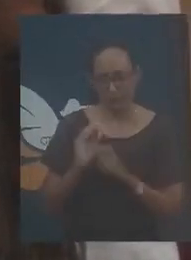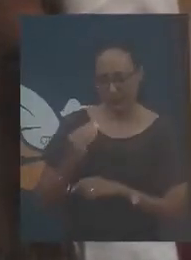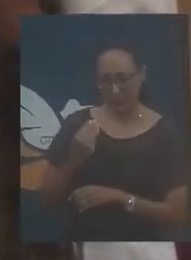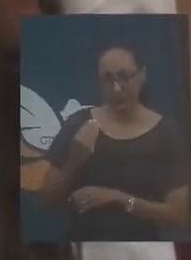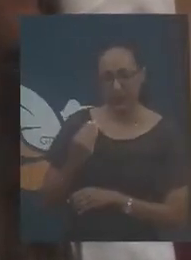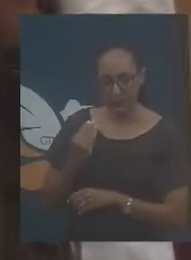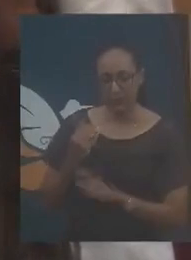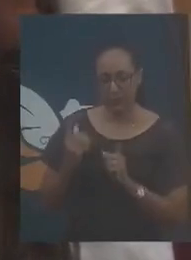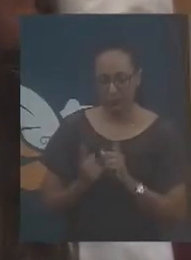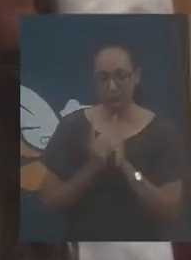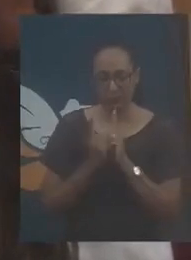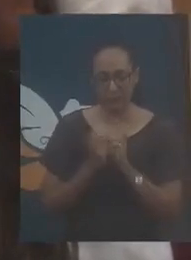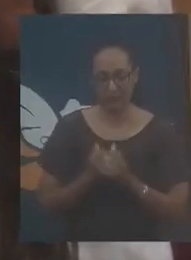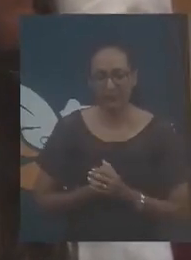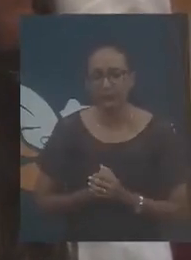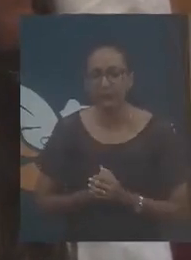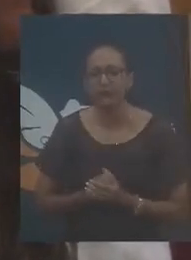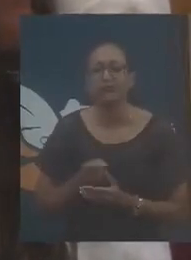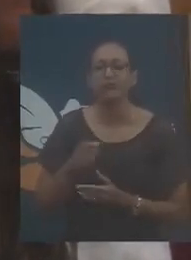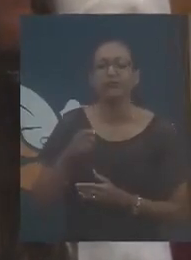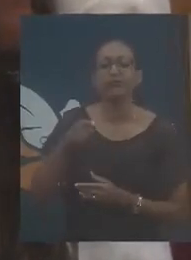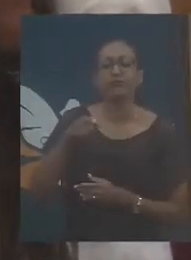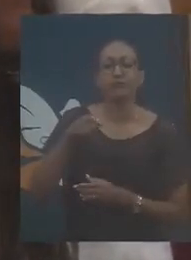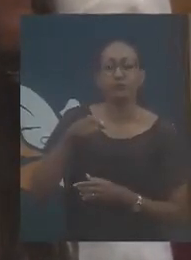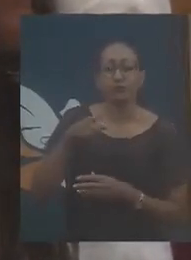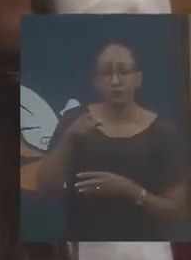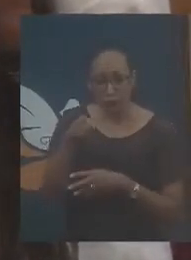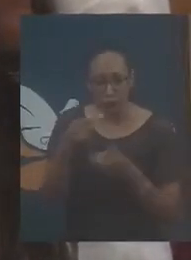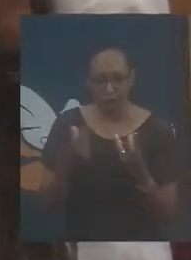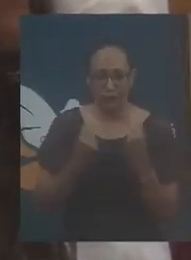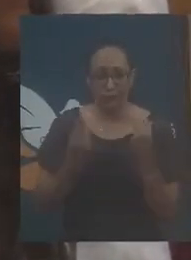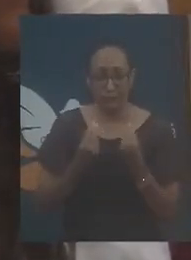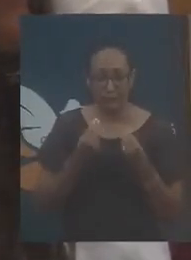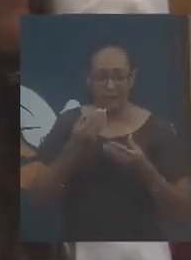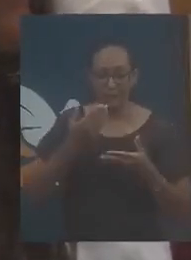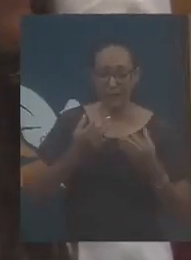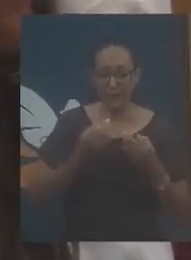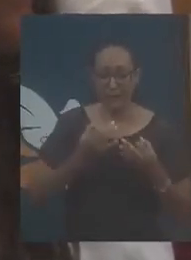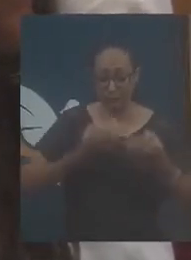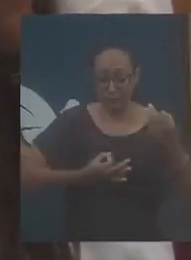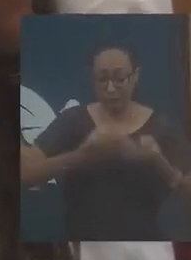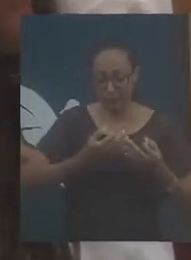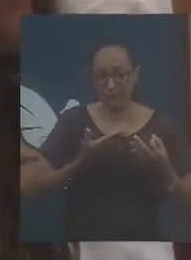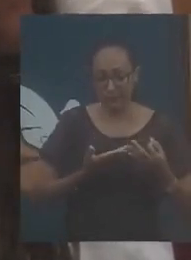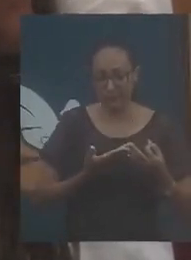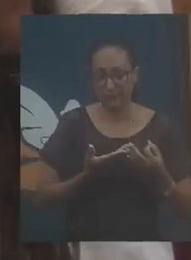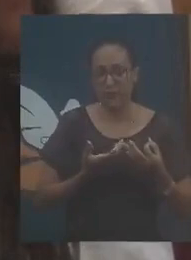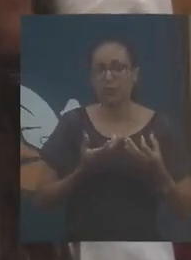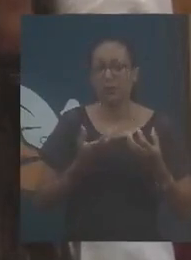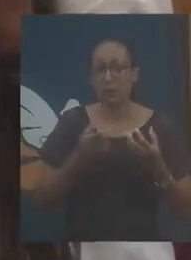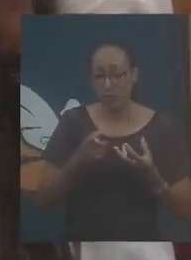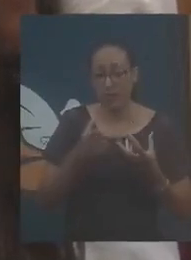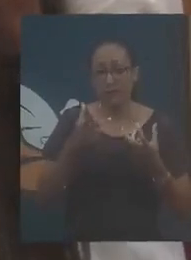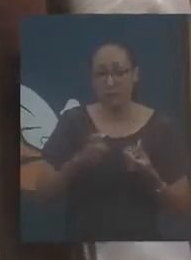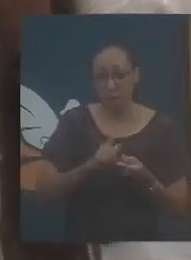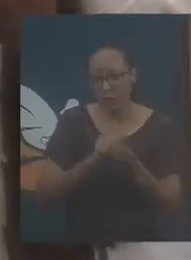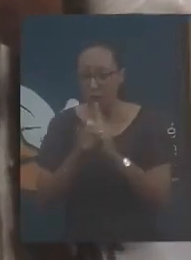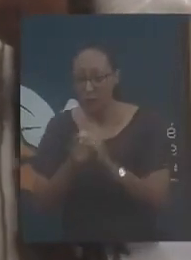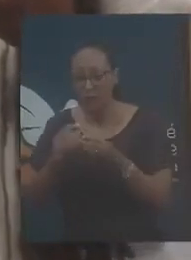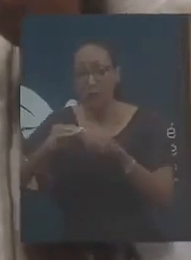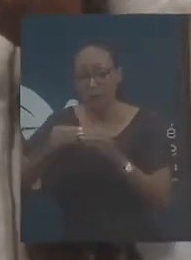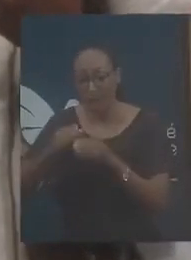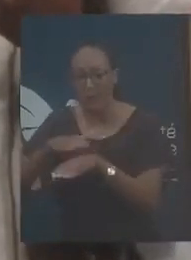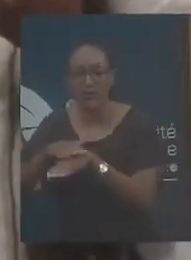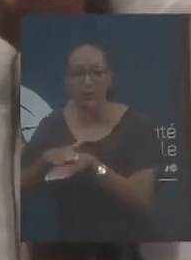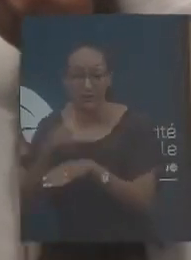dernier. Il nous a dit qu'il y a la partie judiciaire, mais que ce problème d'Hervé, qu'il souhaitait que ça devienne un problème politique. C'est pour cette